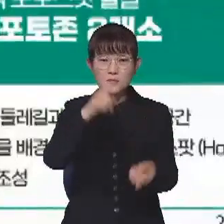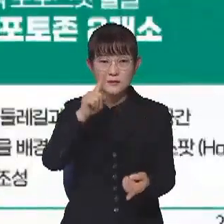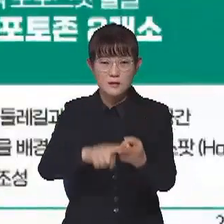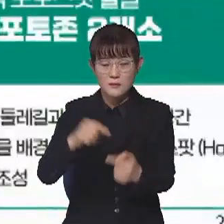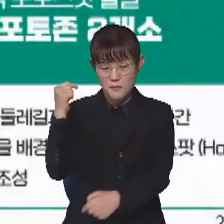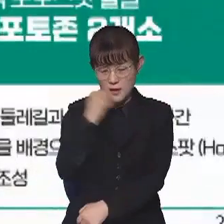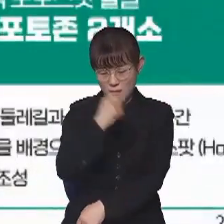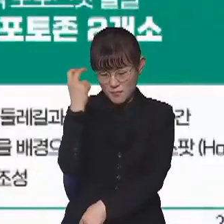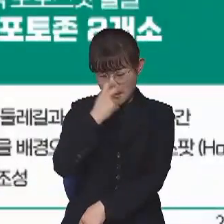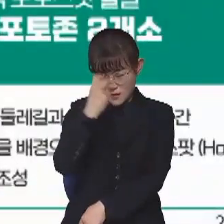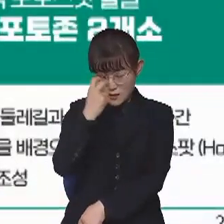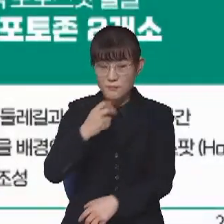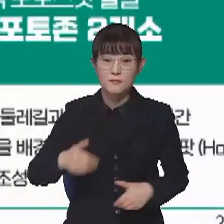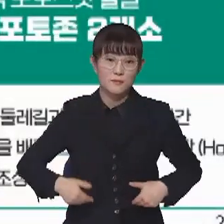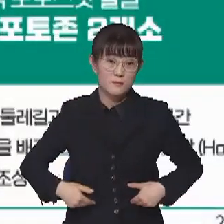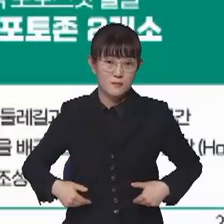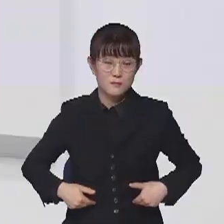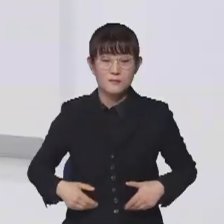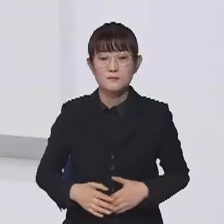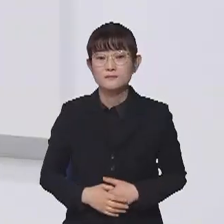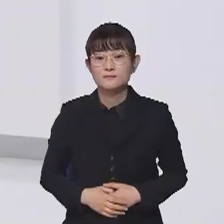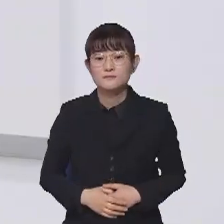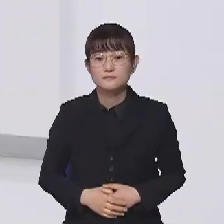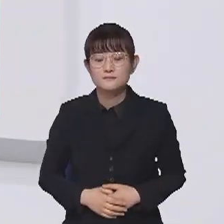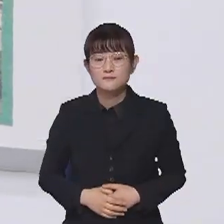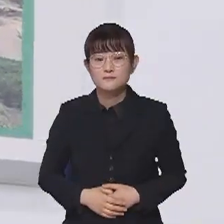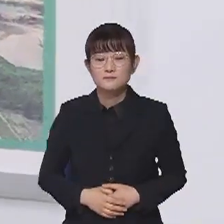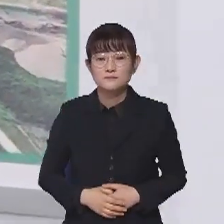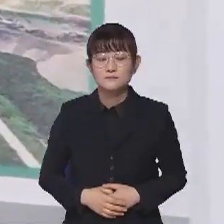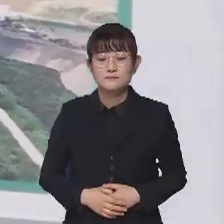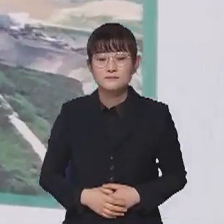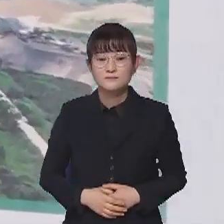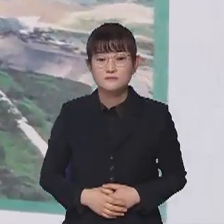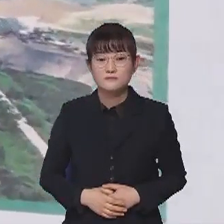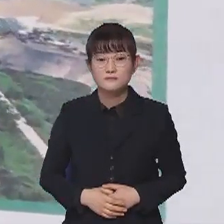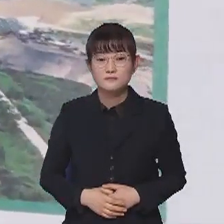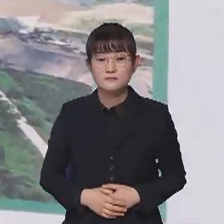철저한 검토와 검증이 필요해 보입니다. KBC 박송호입니다.